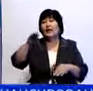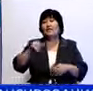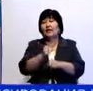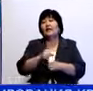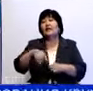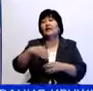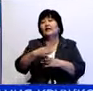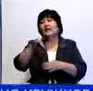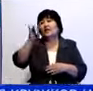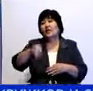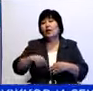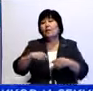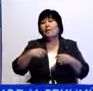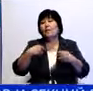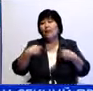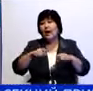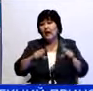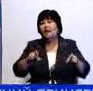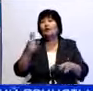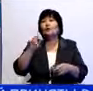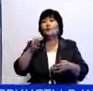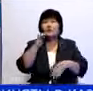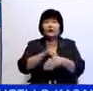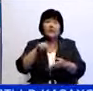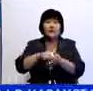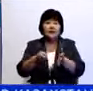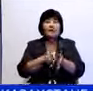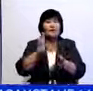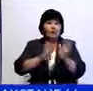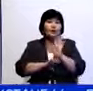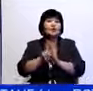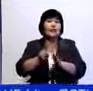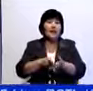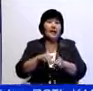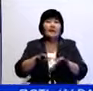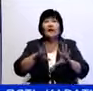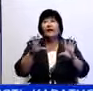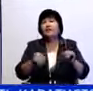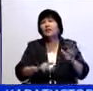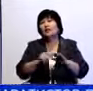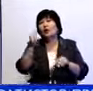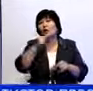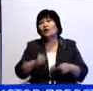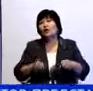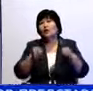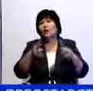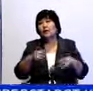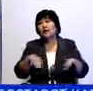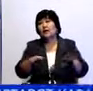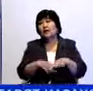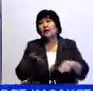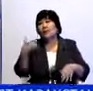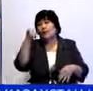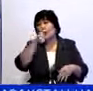магазина мы установили всех кто участвовал в драке ведется расследование в целом с начала года преступность по сравнению с